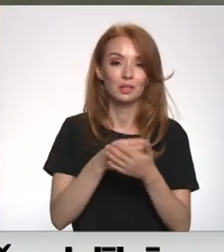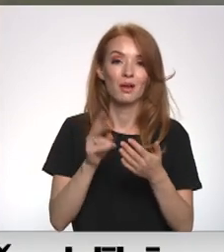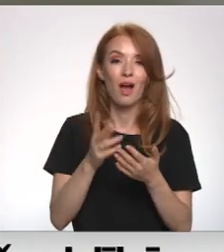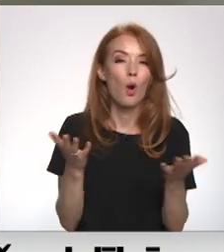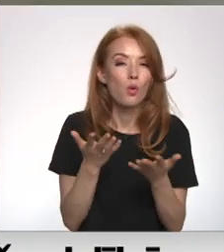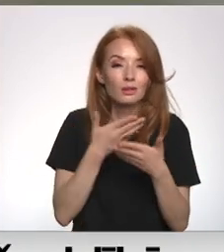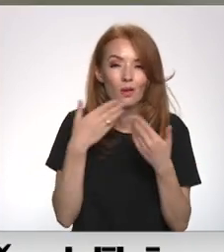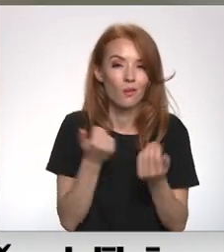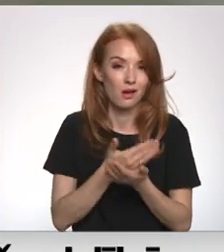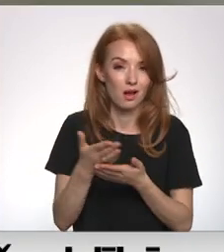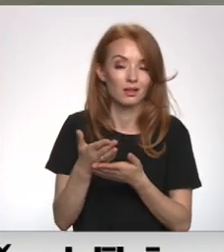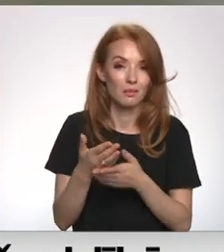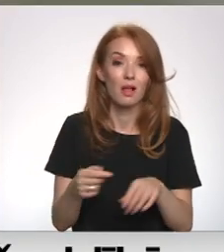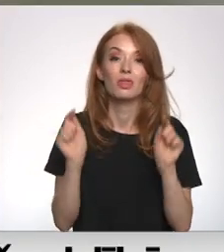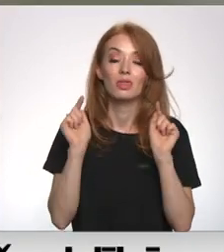kas nav kārtībā.